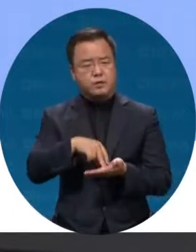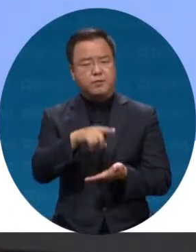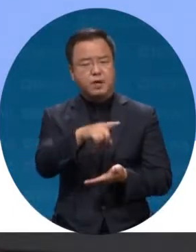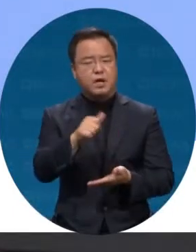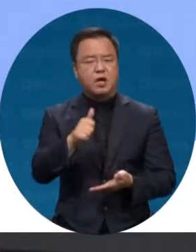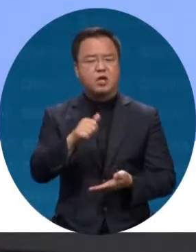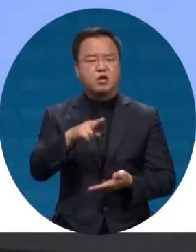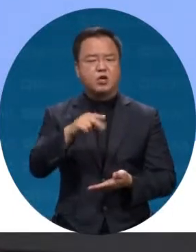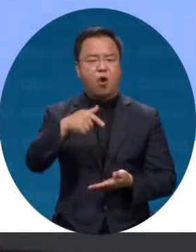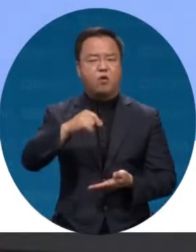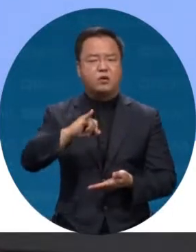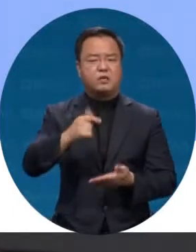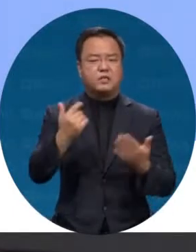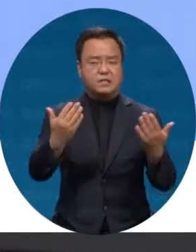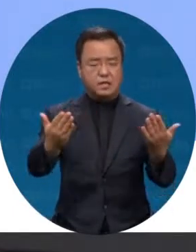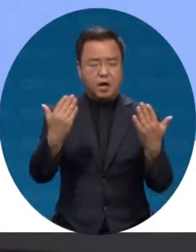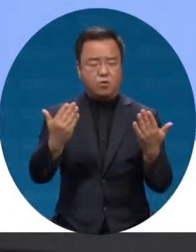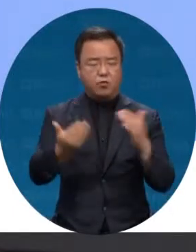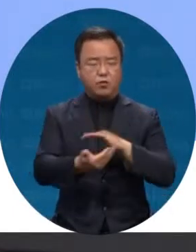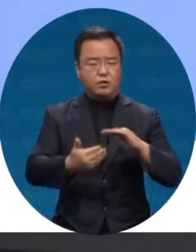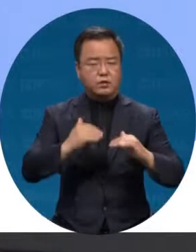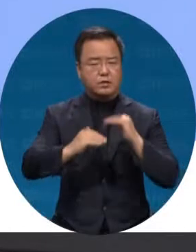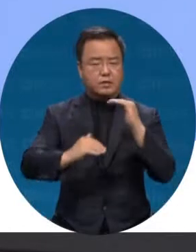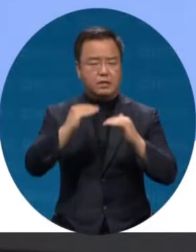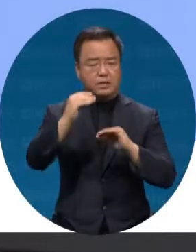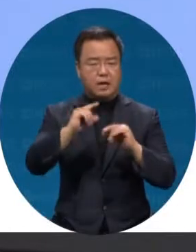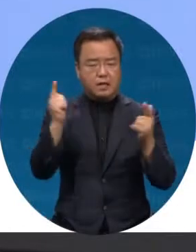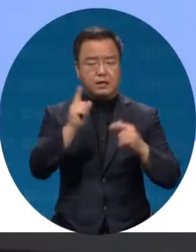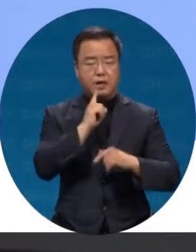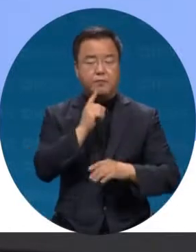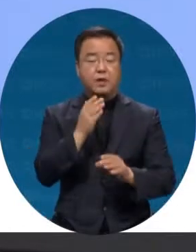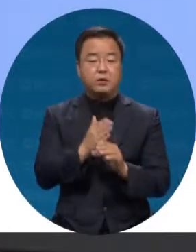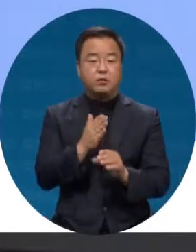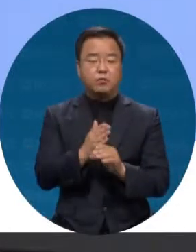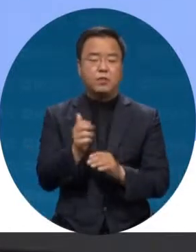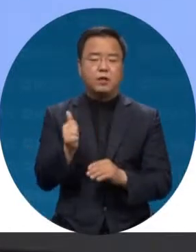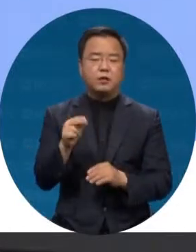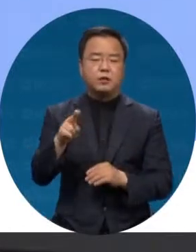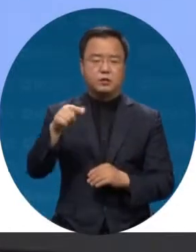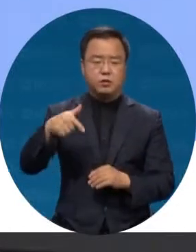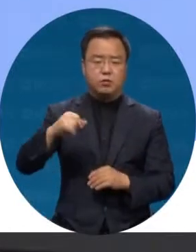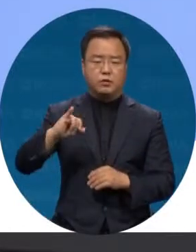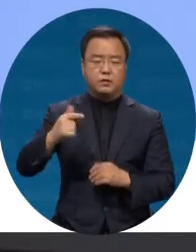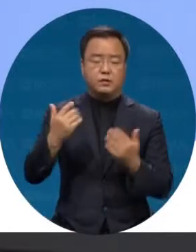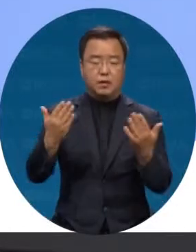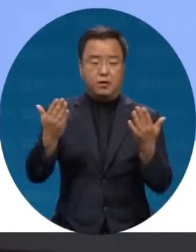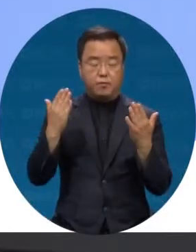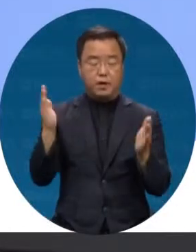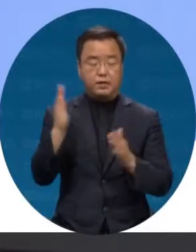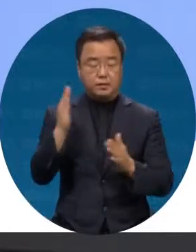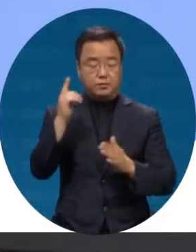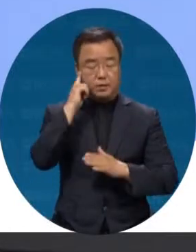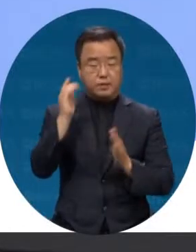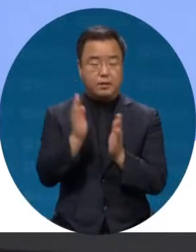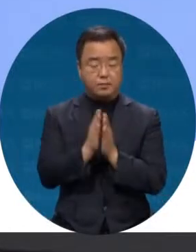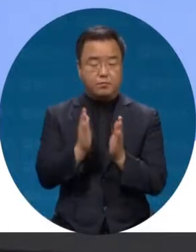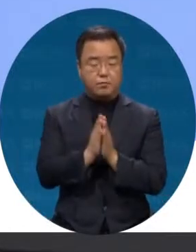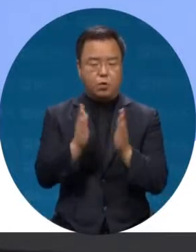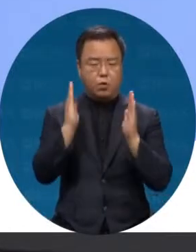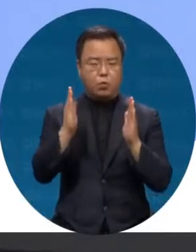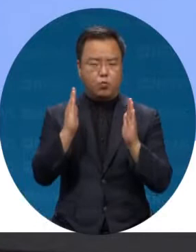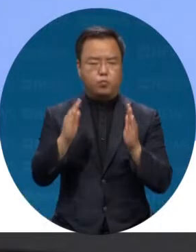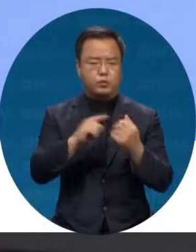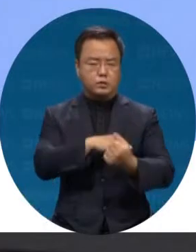이렇게 판단한 부분도 있는 겁니다 혁신학교는 학생들의 주도적인 학습 능력을 배양하기 위해 시도되고 있는